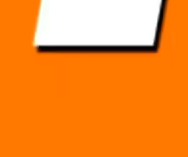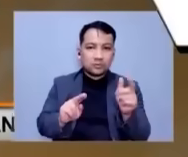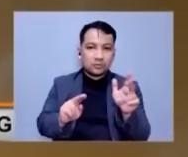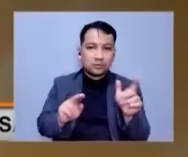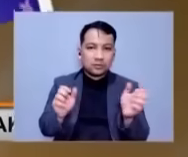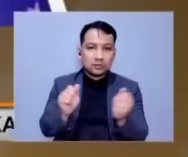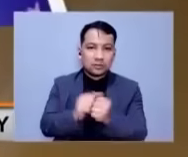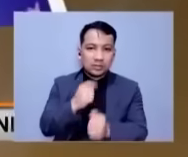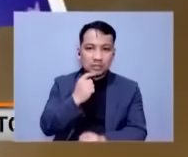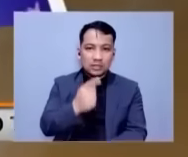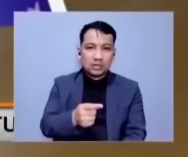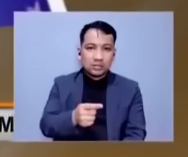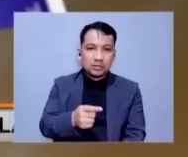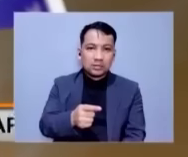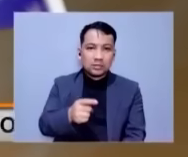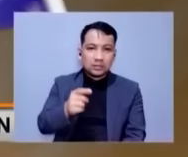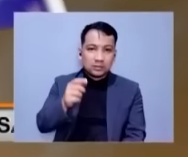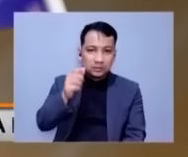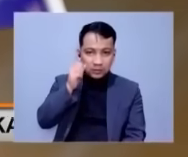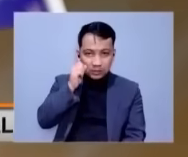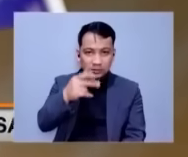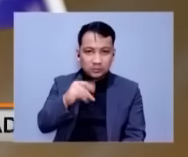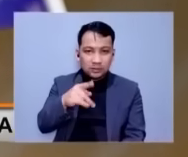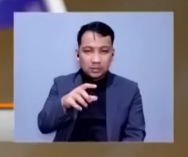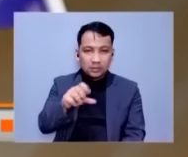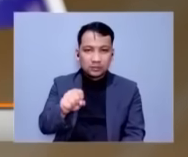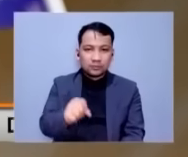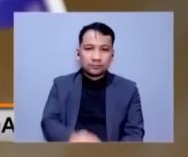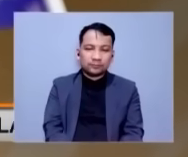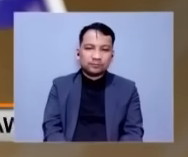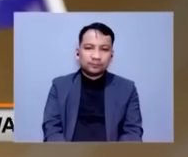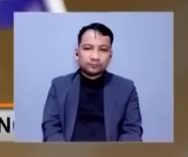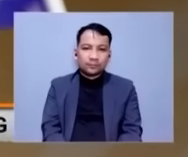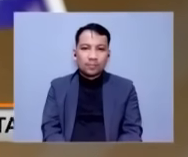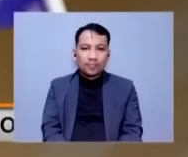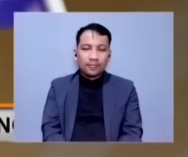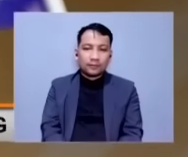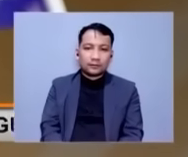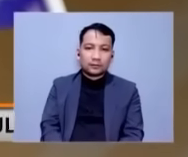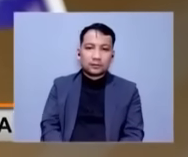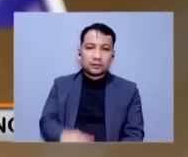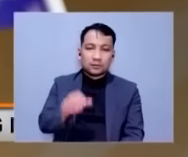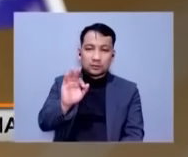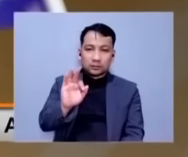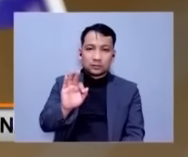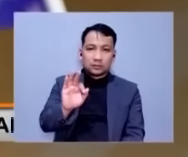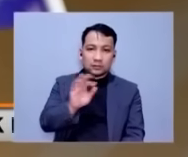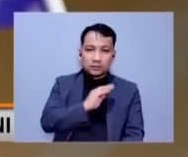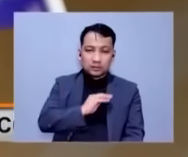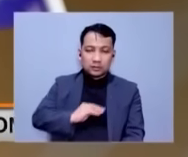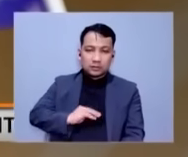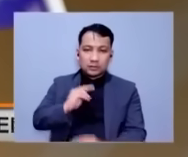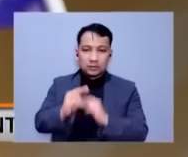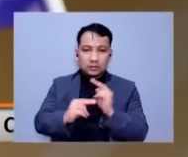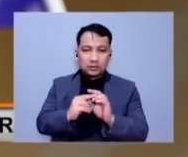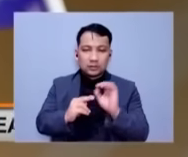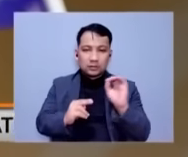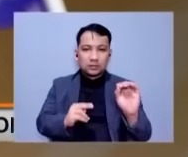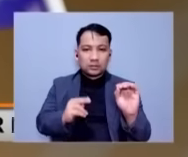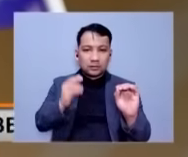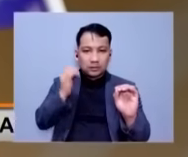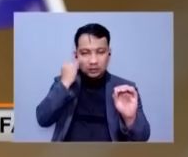si Shanice Palacios. Sa Facebook post ni Miss Universe brand owner Anja